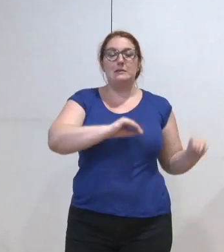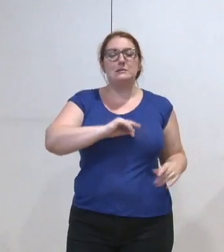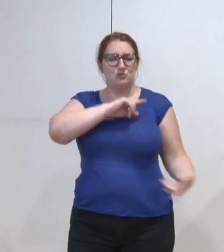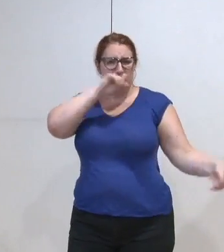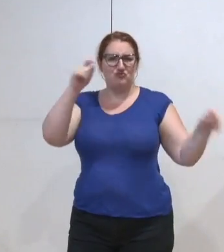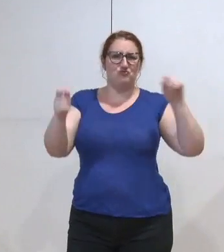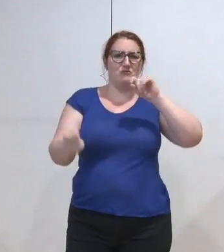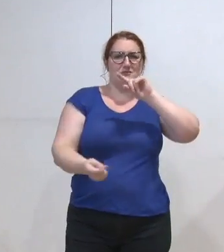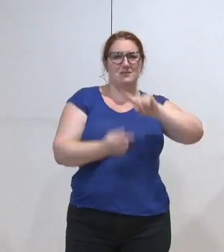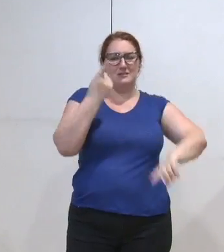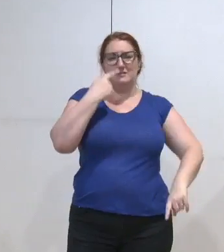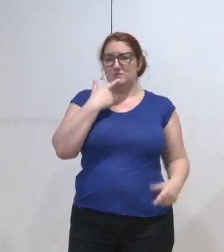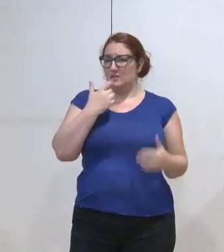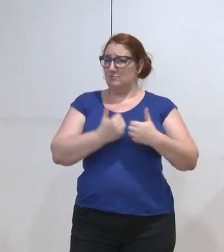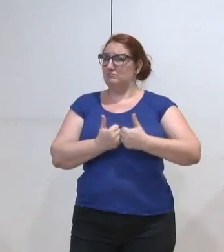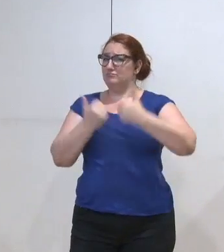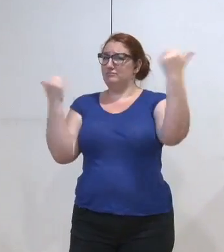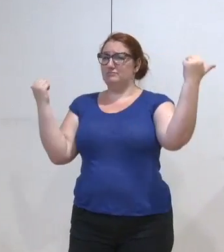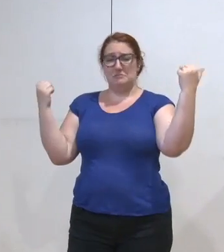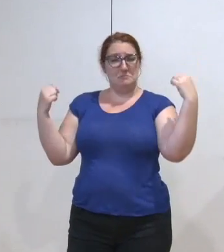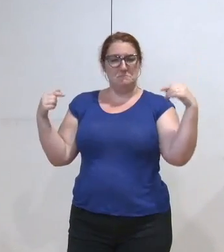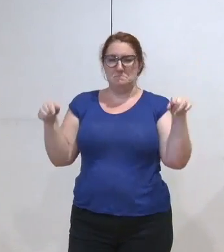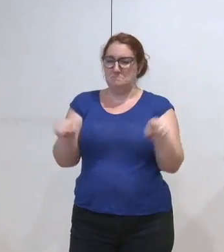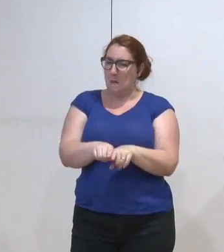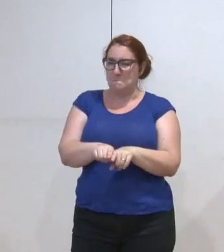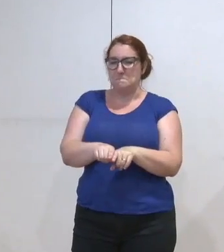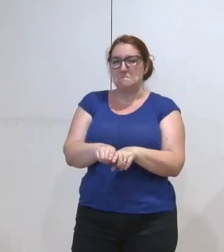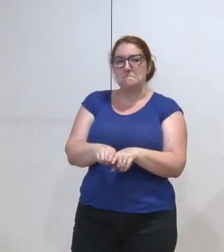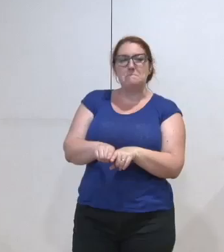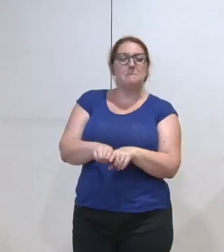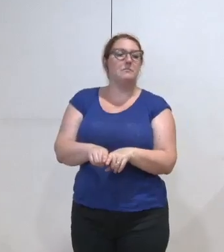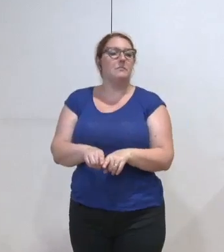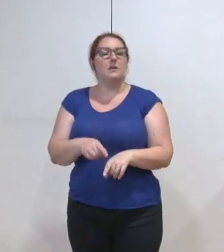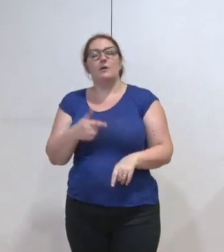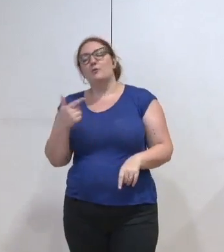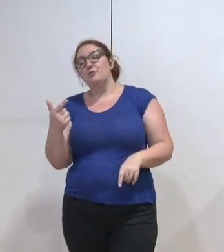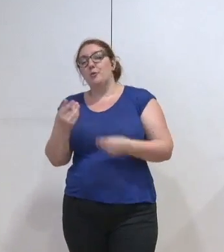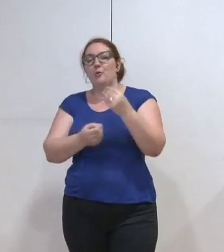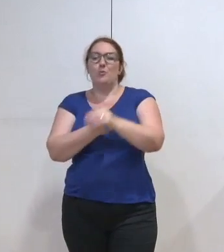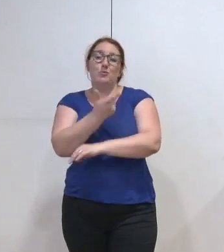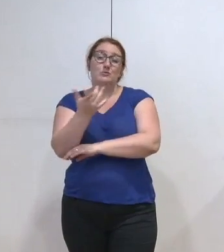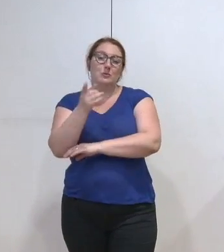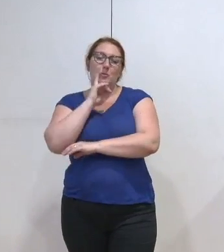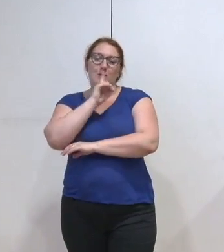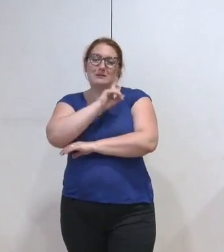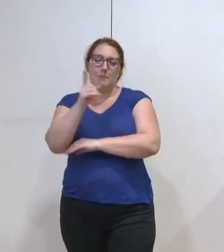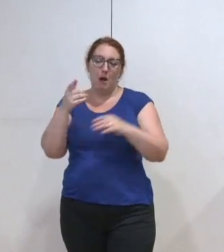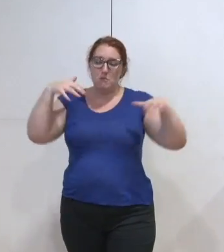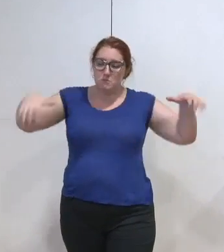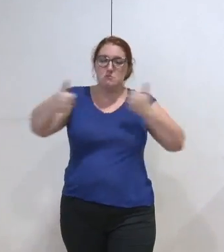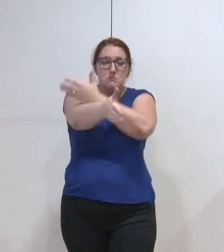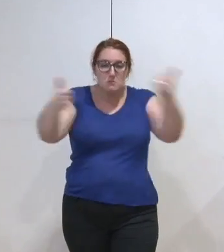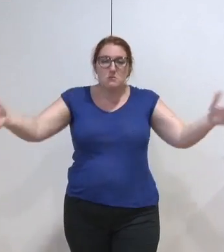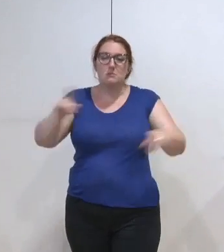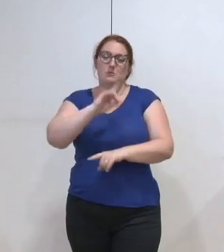disparités entre les deux deux voir plusieurs parce que c'est pas si simpliste que ça bien sûr